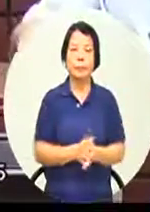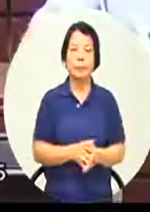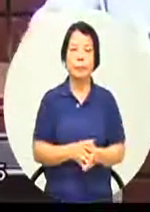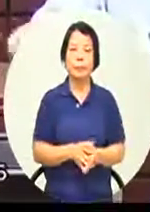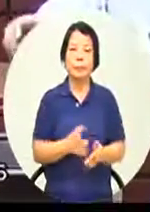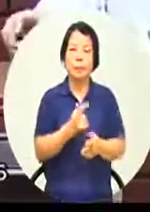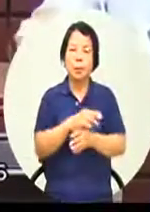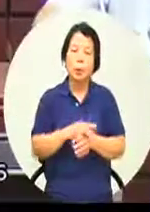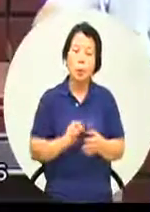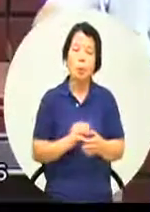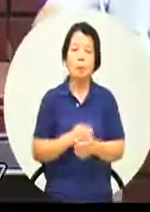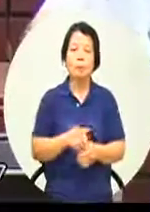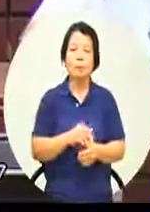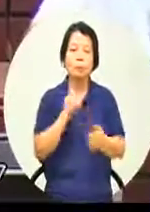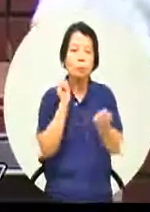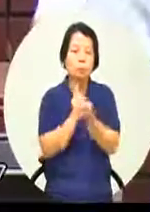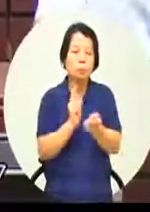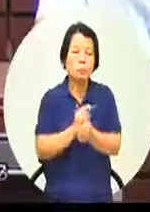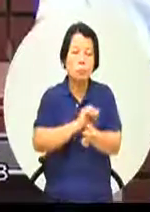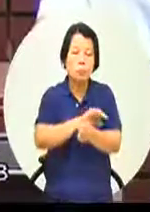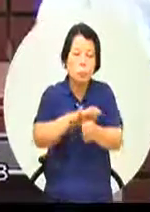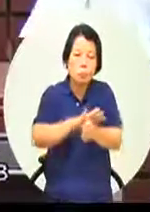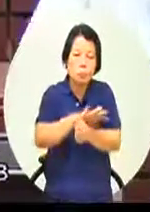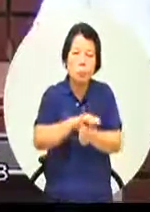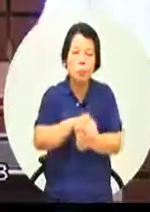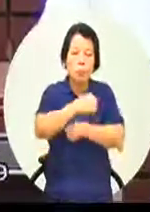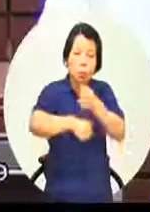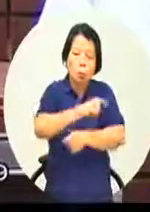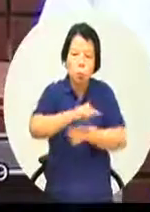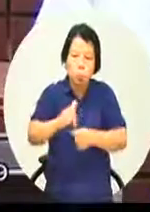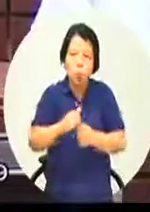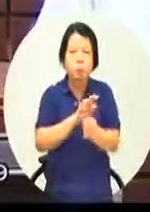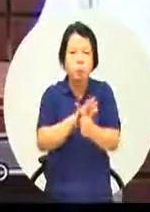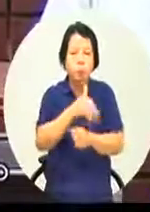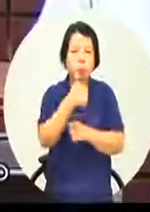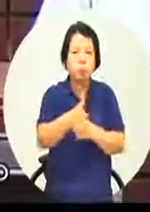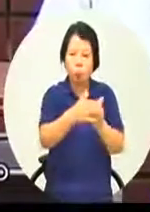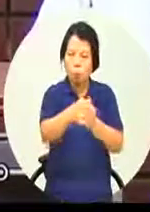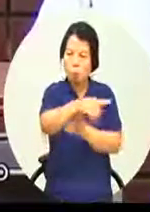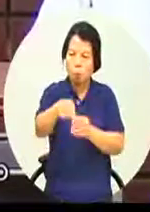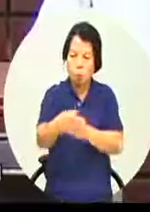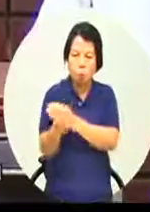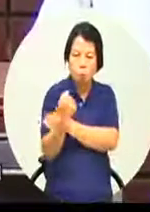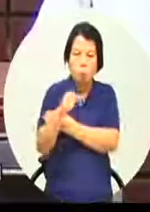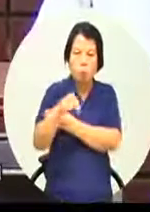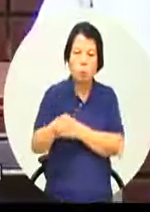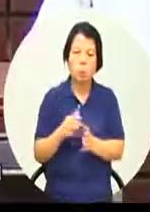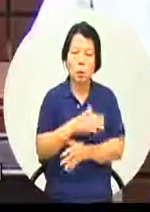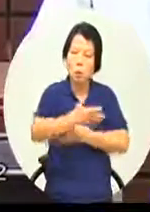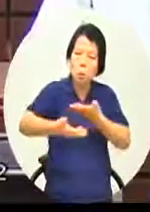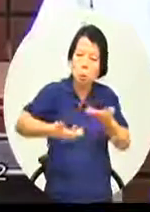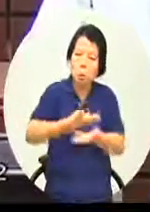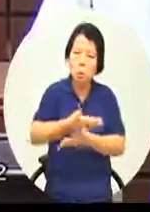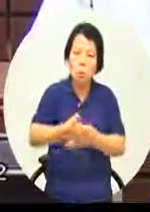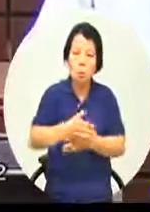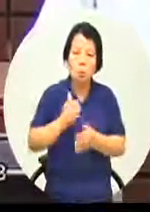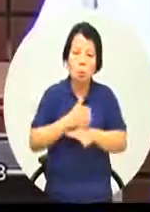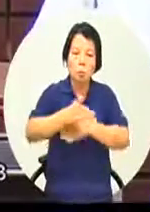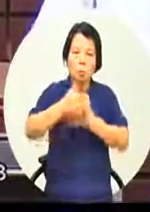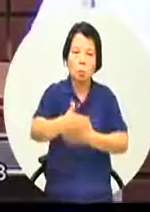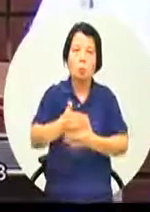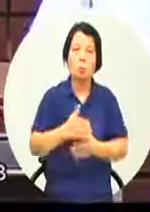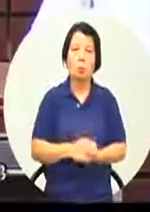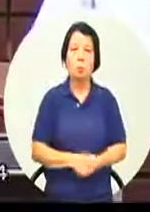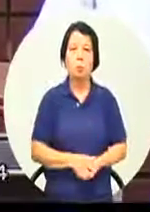物城市，其实我想大家都一直在努力，但是说实在的，我们在沟通的过程当中，我们有